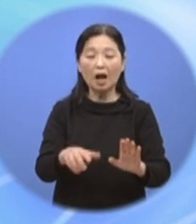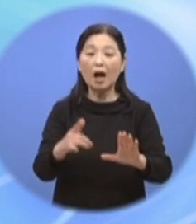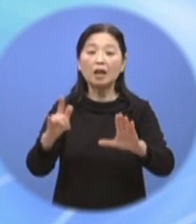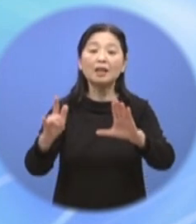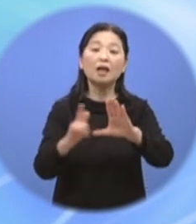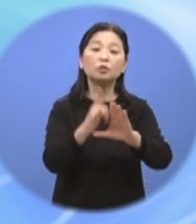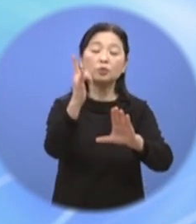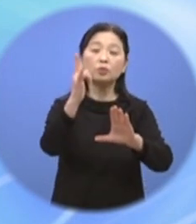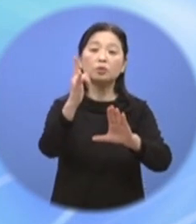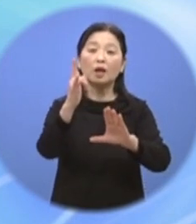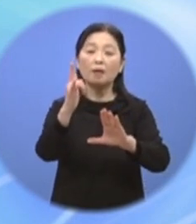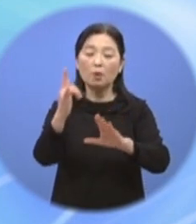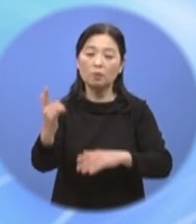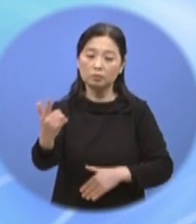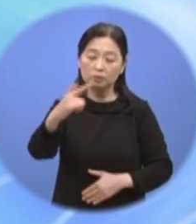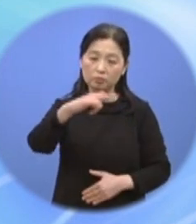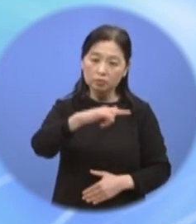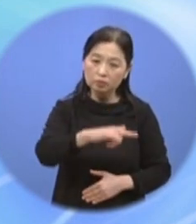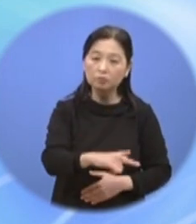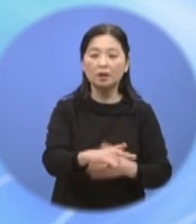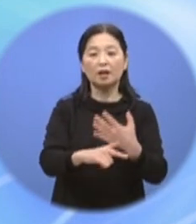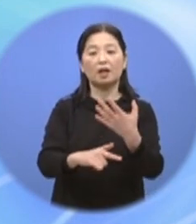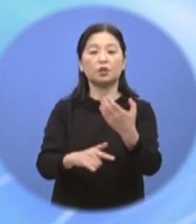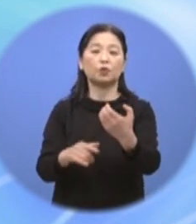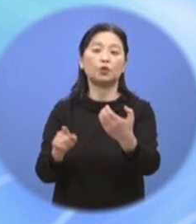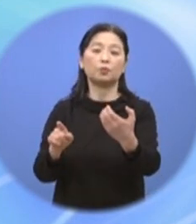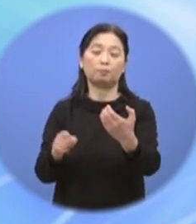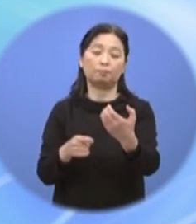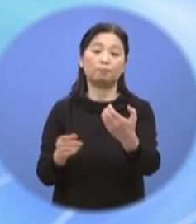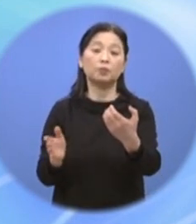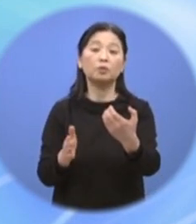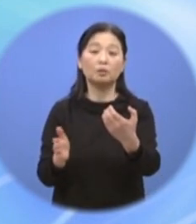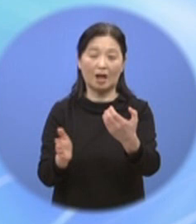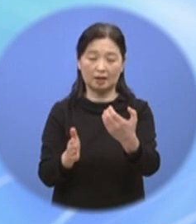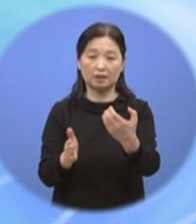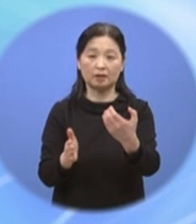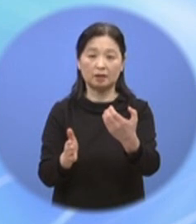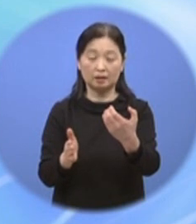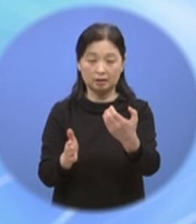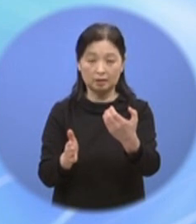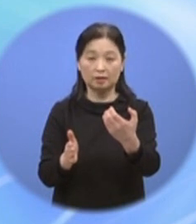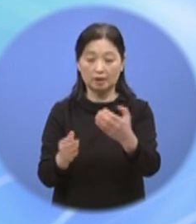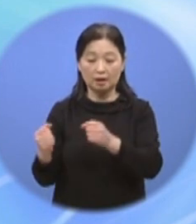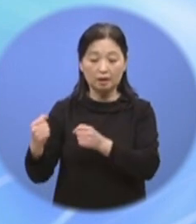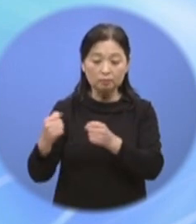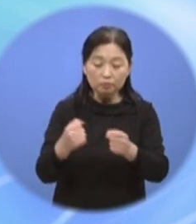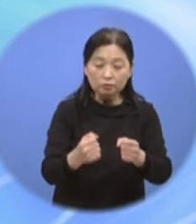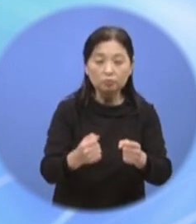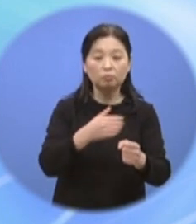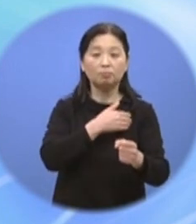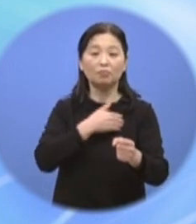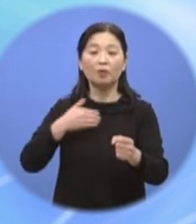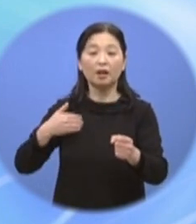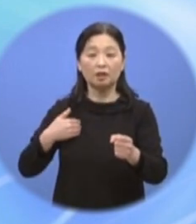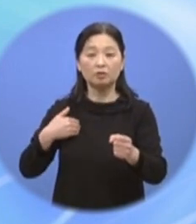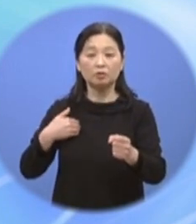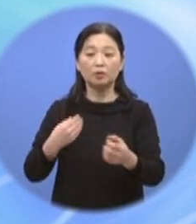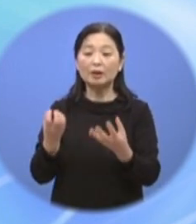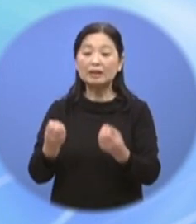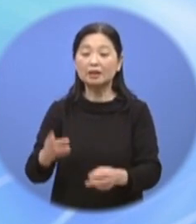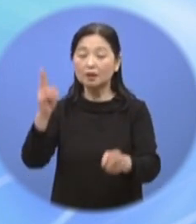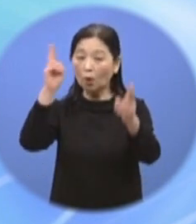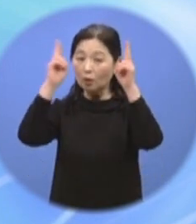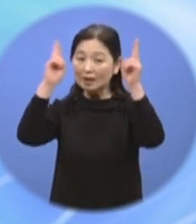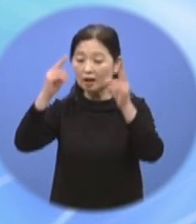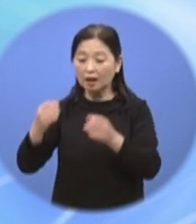も約90分ぐらいですかね、ぐらいで自動車で来れるし、それから新大阪から自